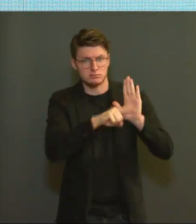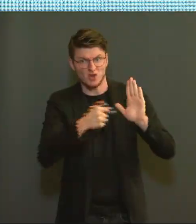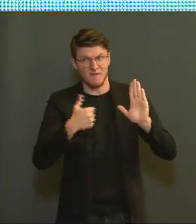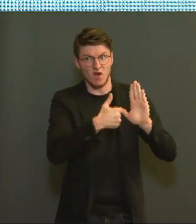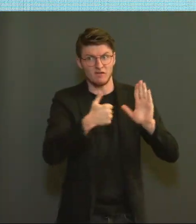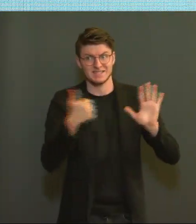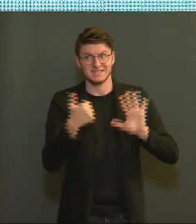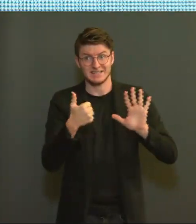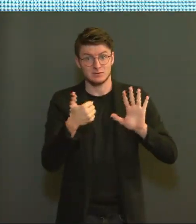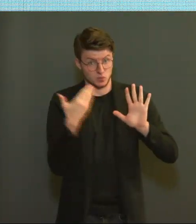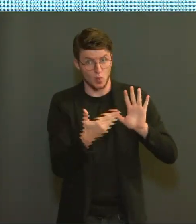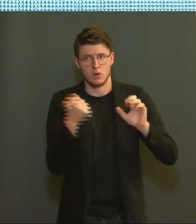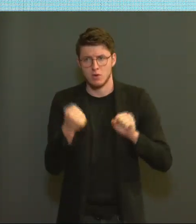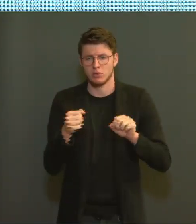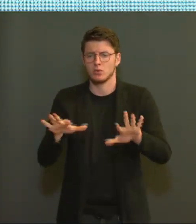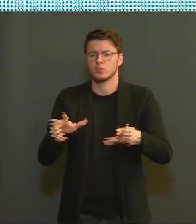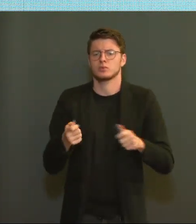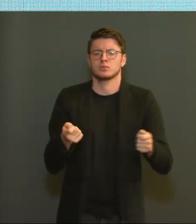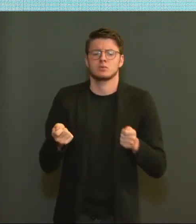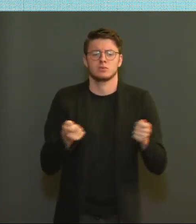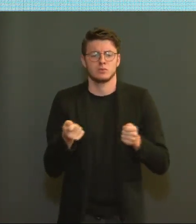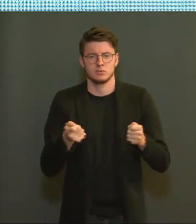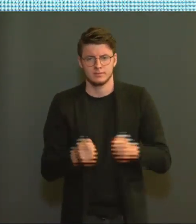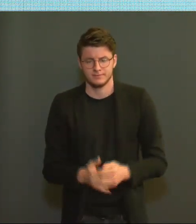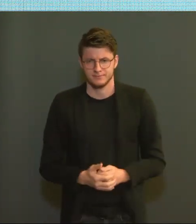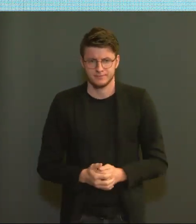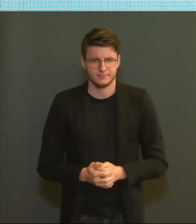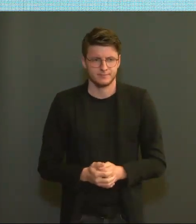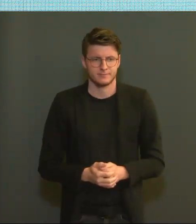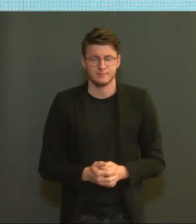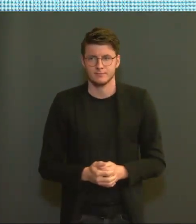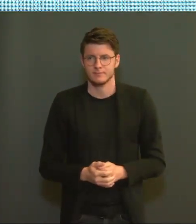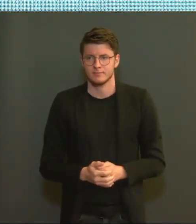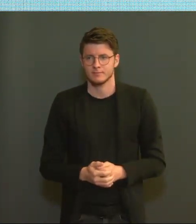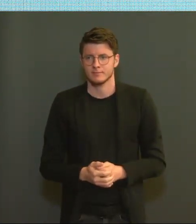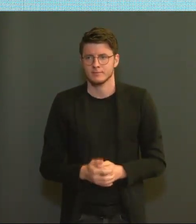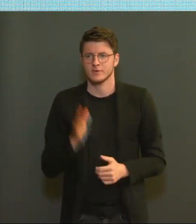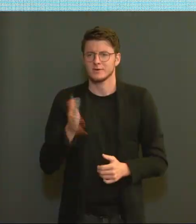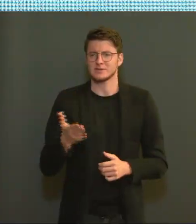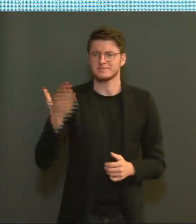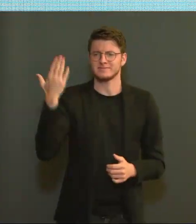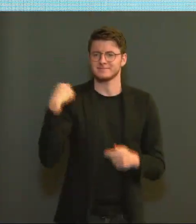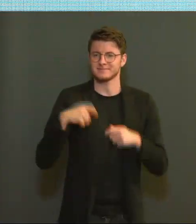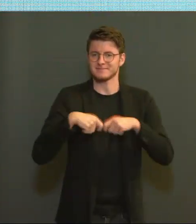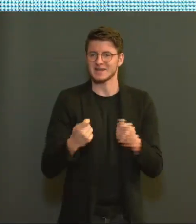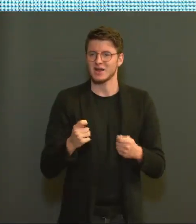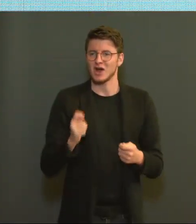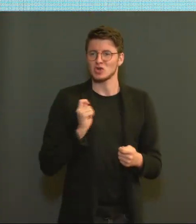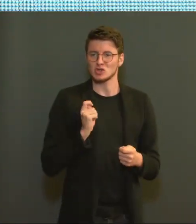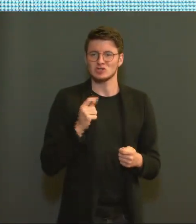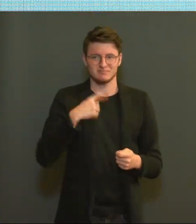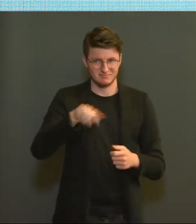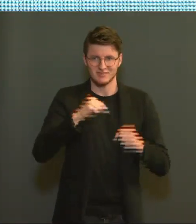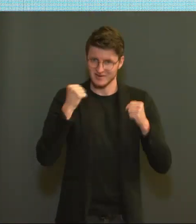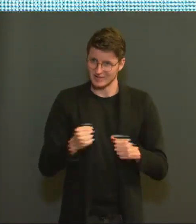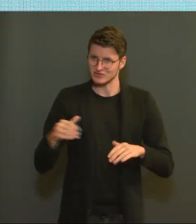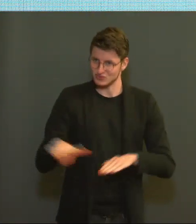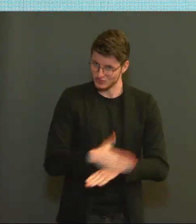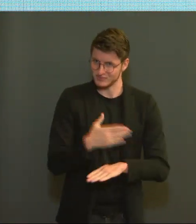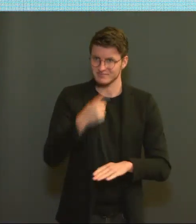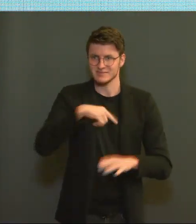controle kunnen houden. Dit hebben we kunnen aantonen begin augustus, waar onze gezamenlijke inspanningen